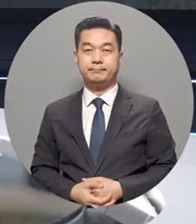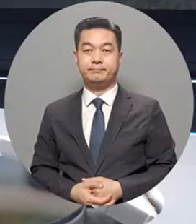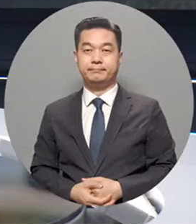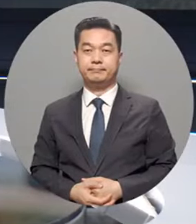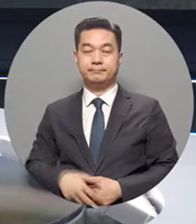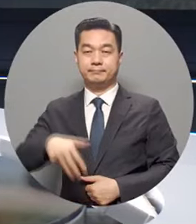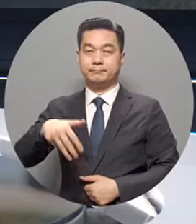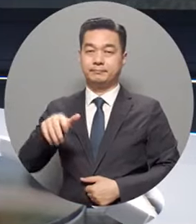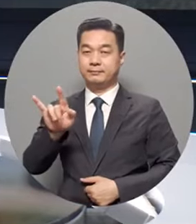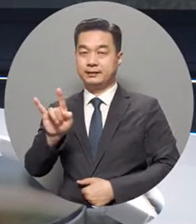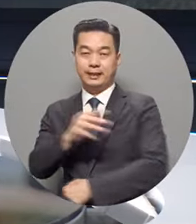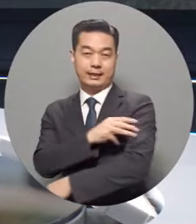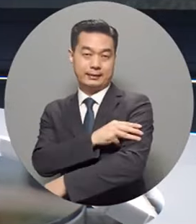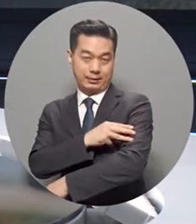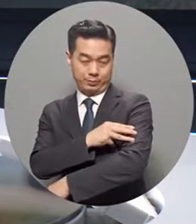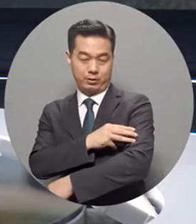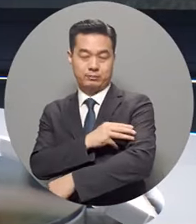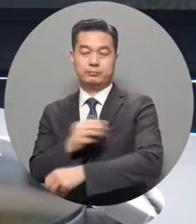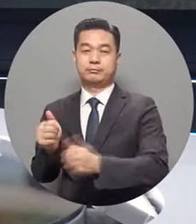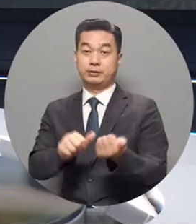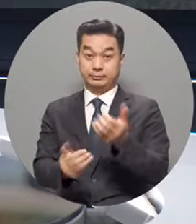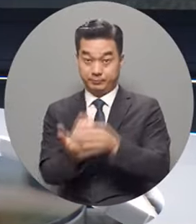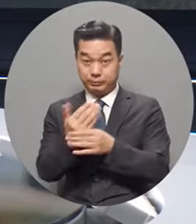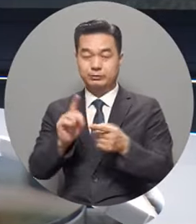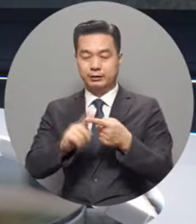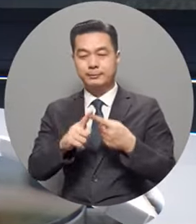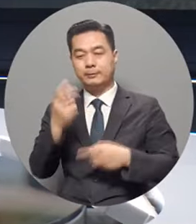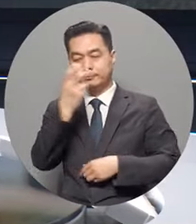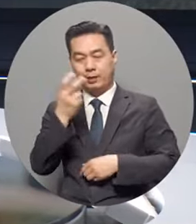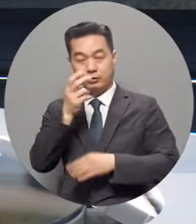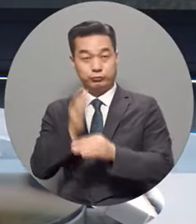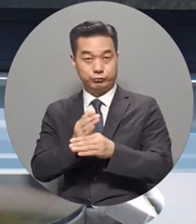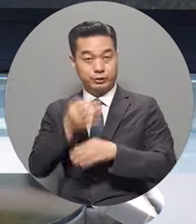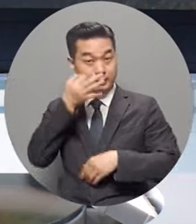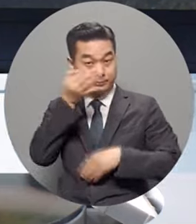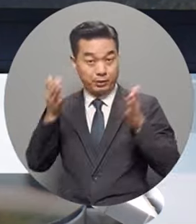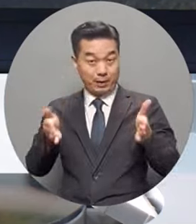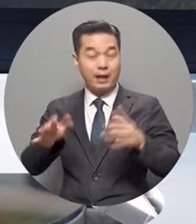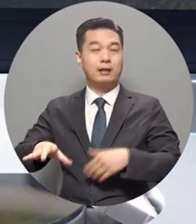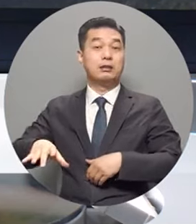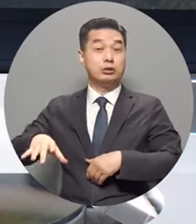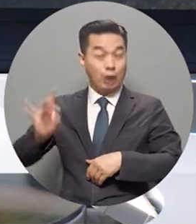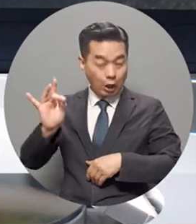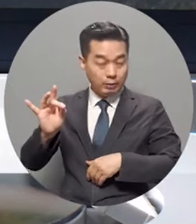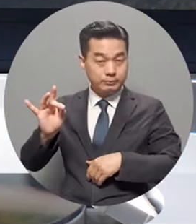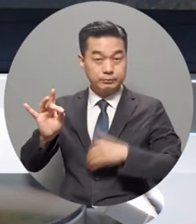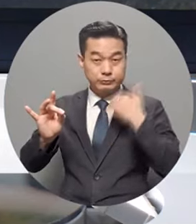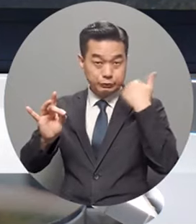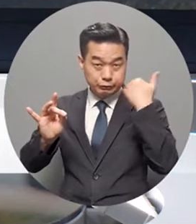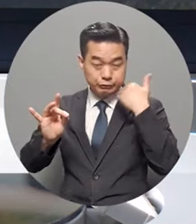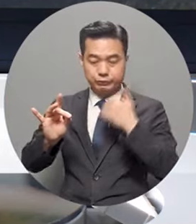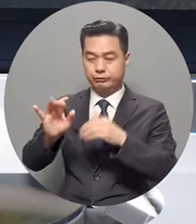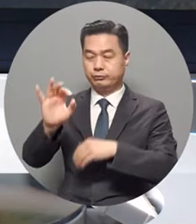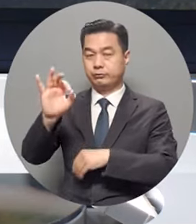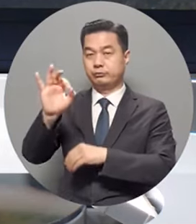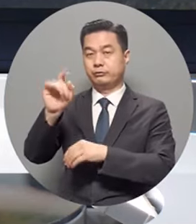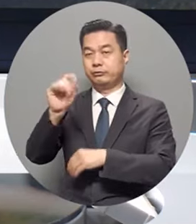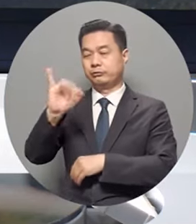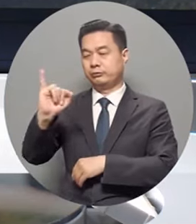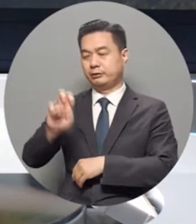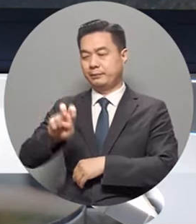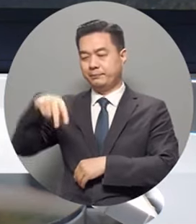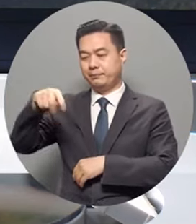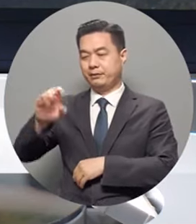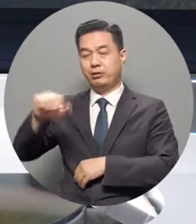최상병 사건을 수사하고 있는 경찰이 최상병의 죽음 10개월 만에 처음으로 임성근 전 해병대 1사단장을 불러